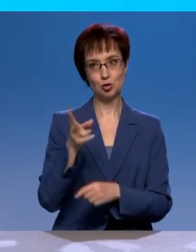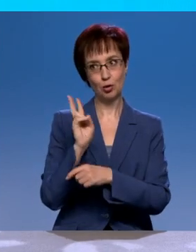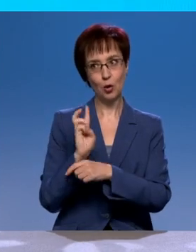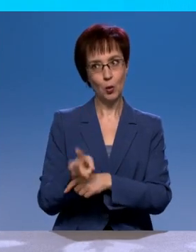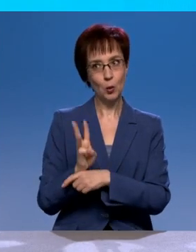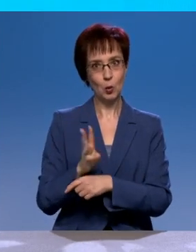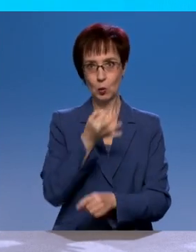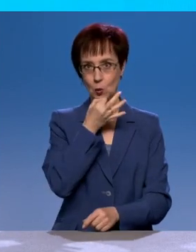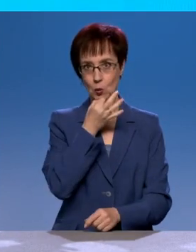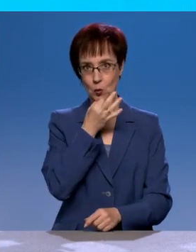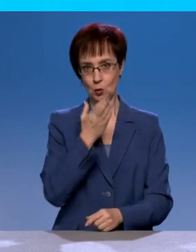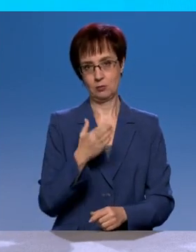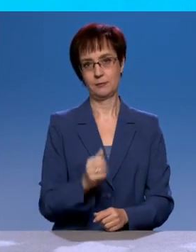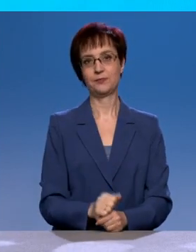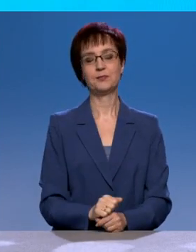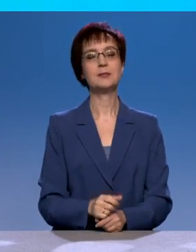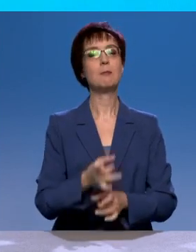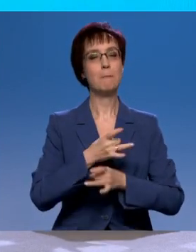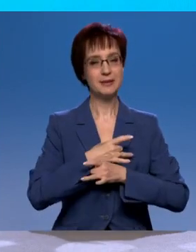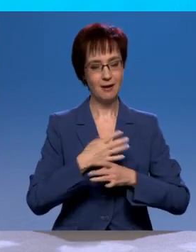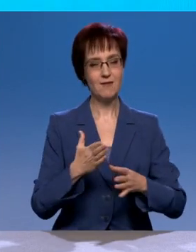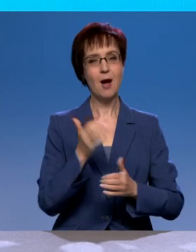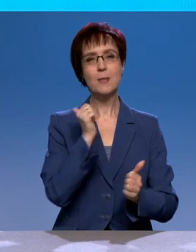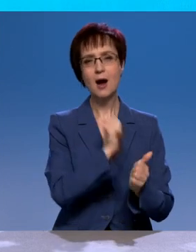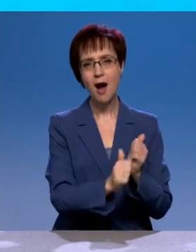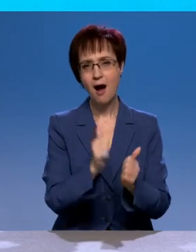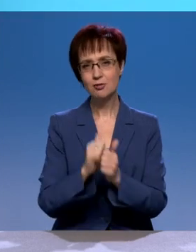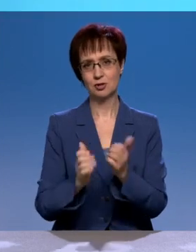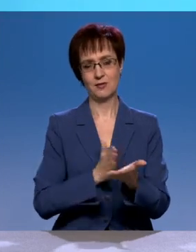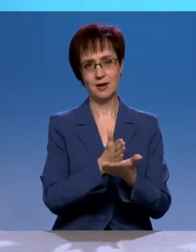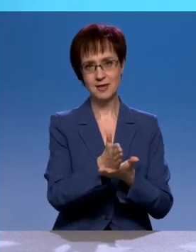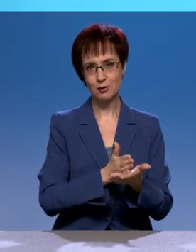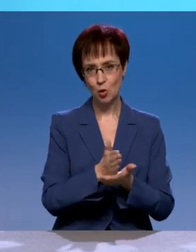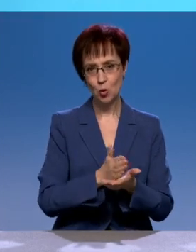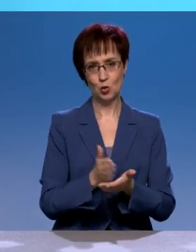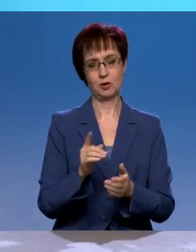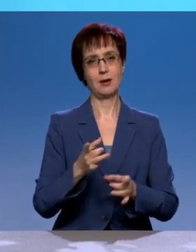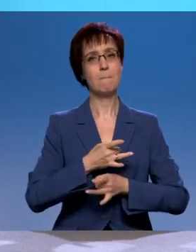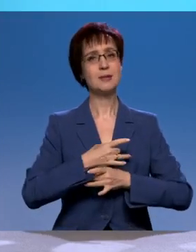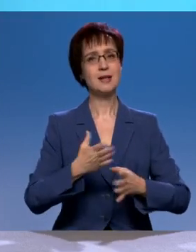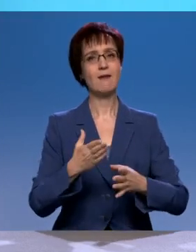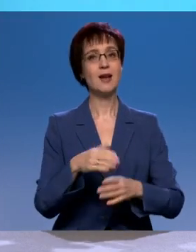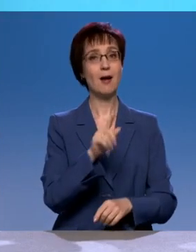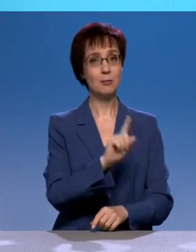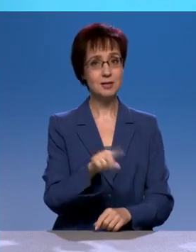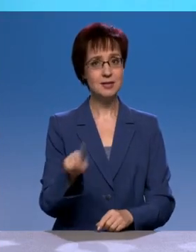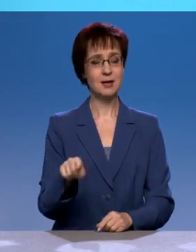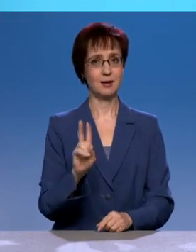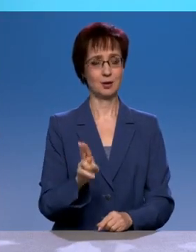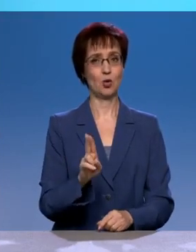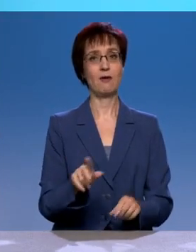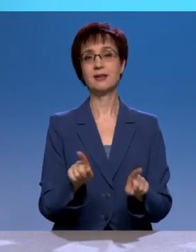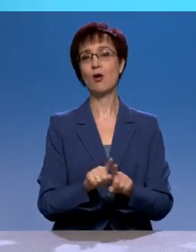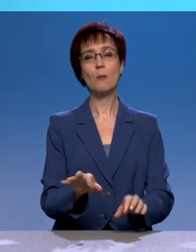Поздравляем каждого работника, каждого сотрудника. Поздравляем тех, кто такой